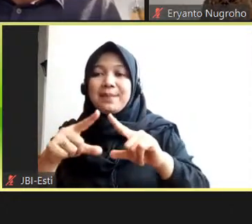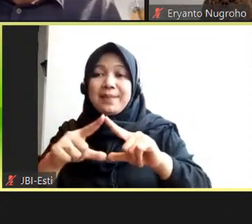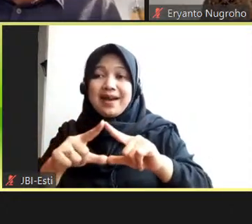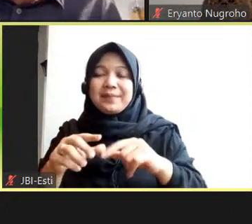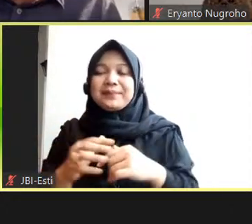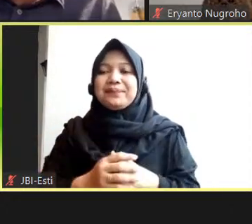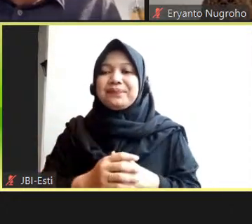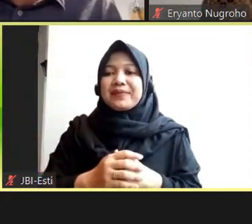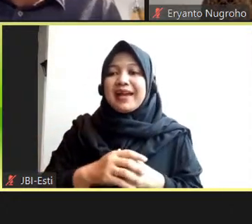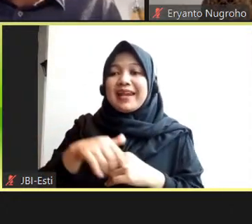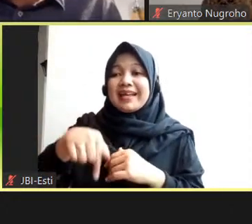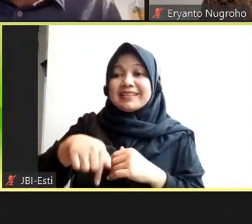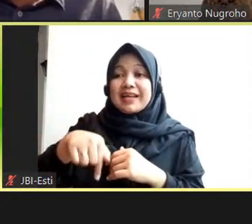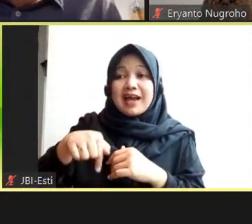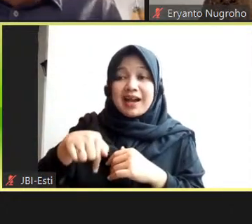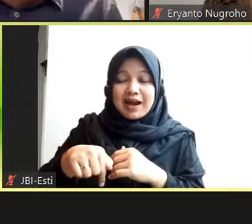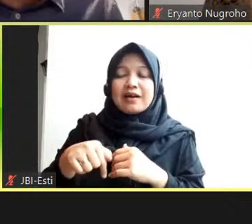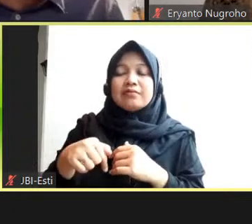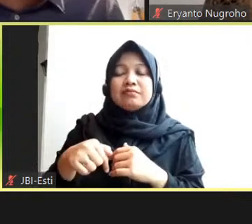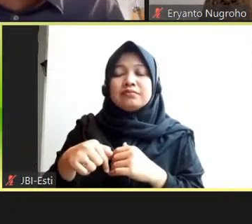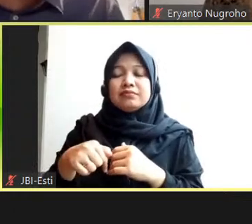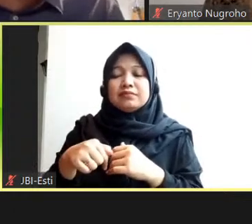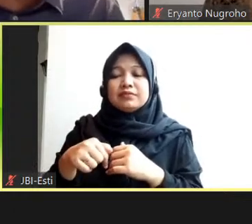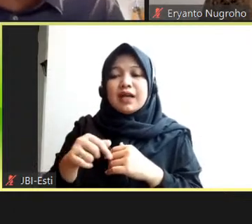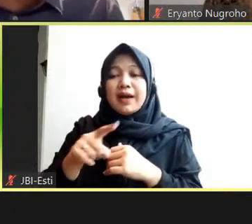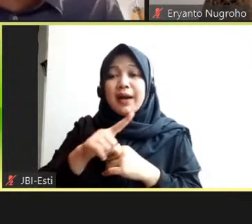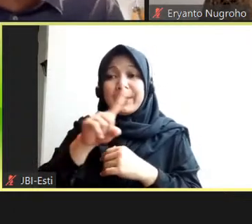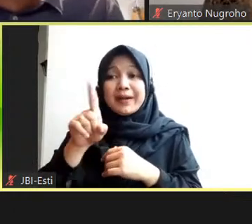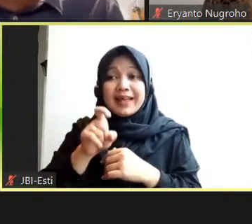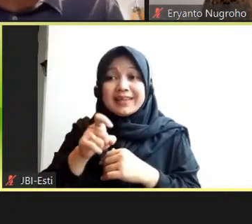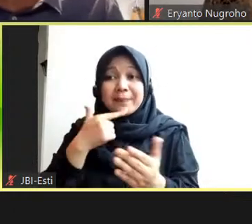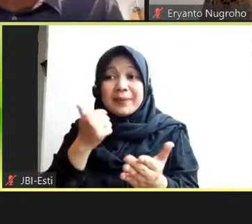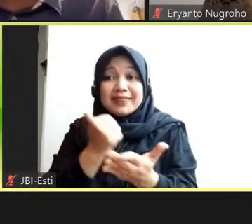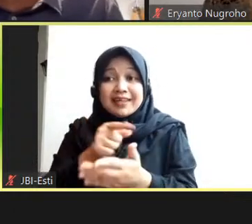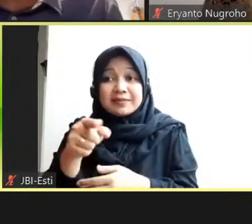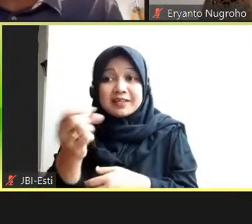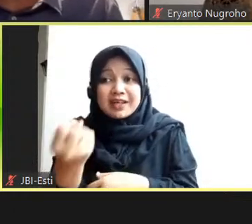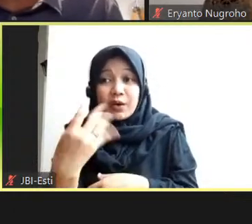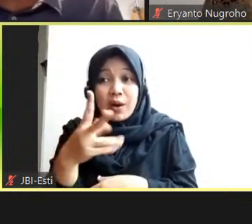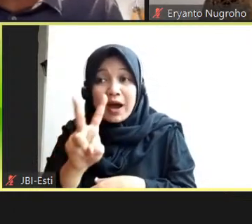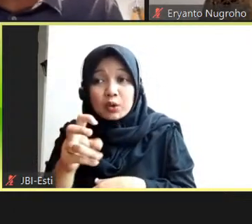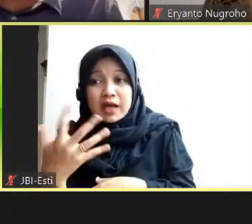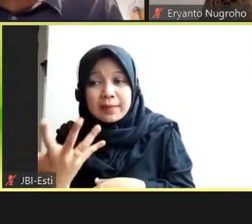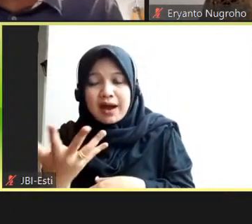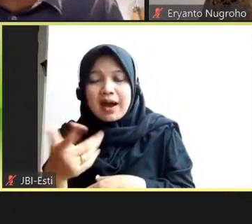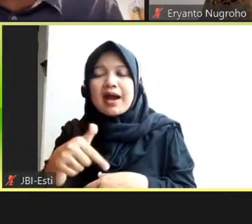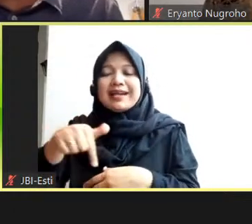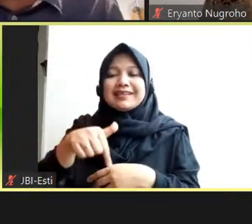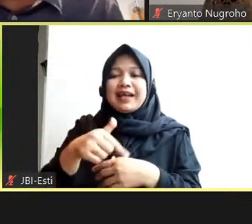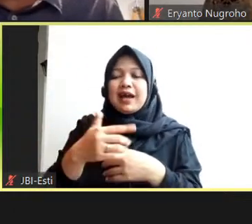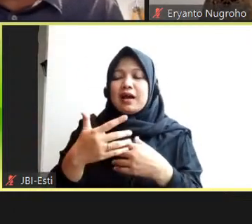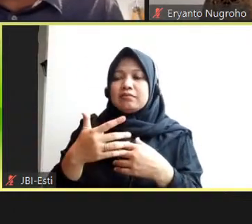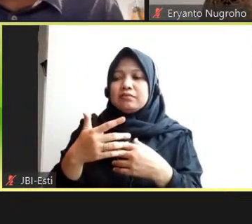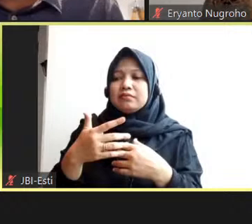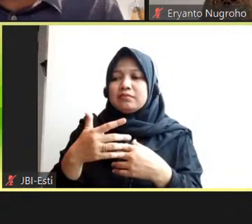pertanyaan kunci yang perlu dijawab oleh Bang Eri adalah yang pertama, bagaimana sikap negara terkait gerakan masyarakat